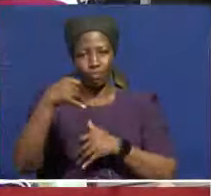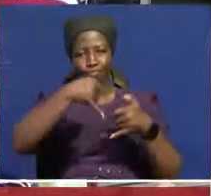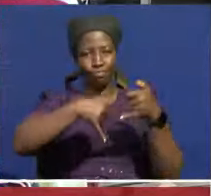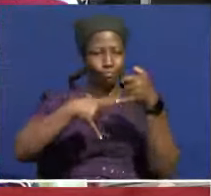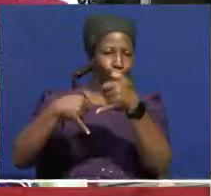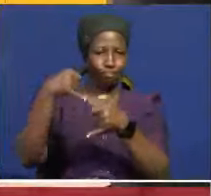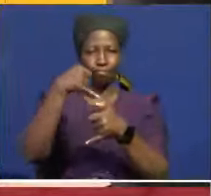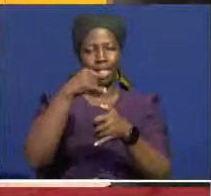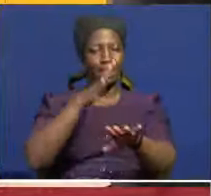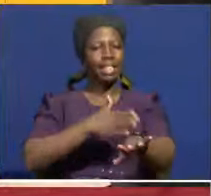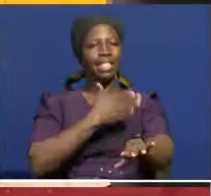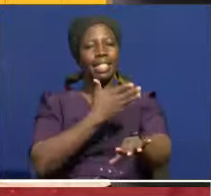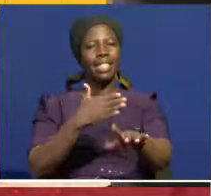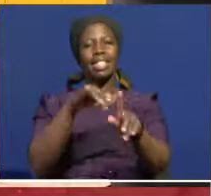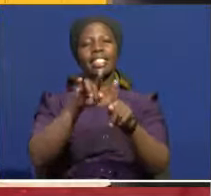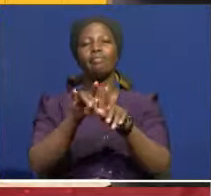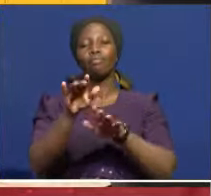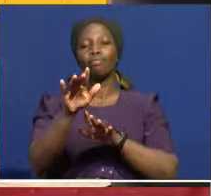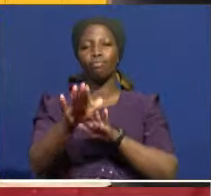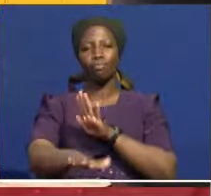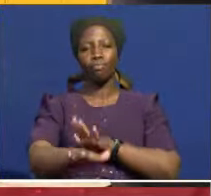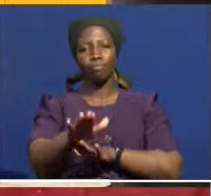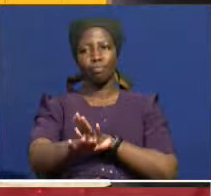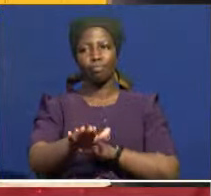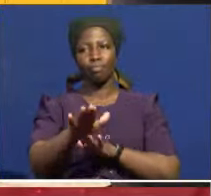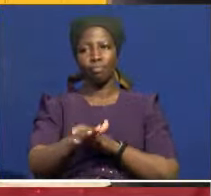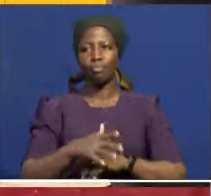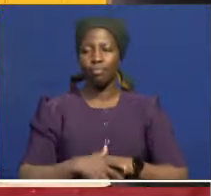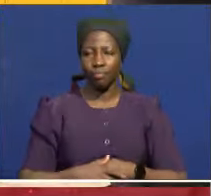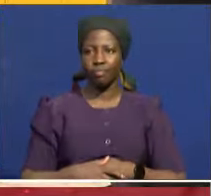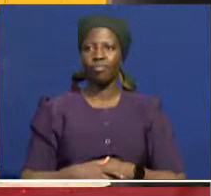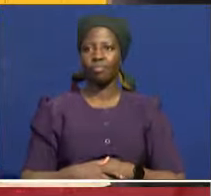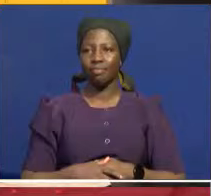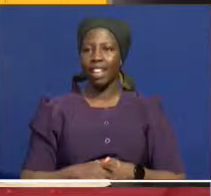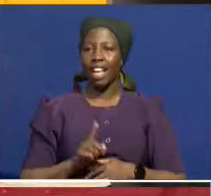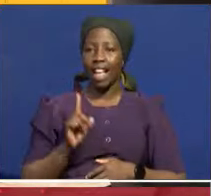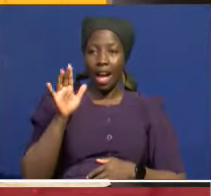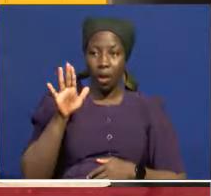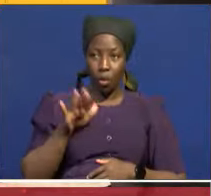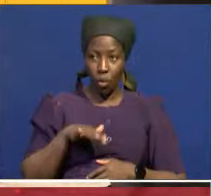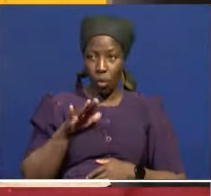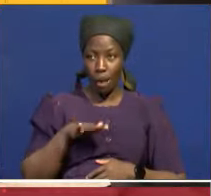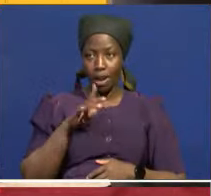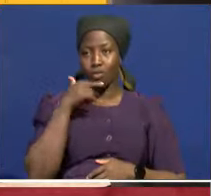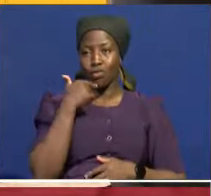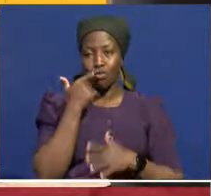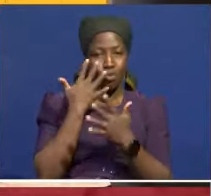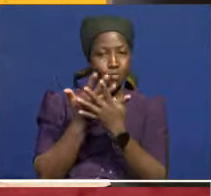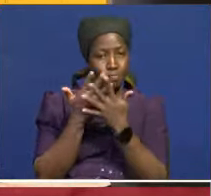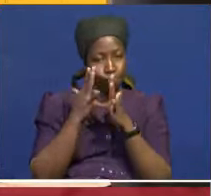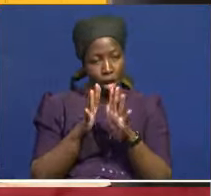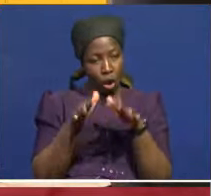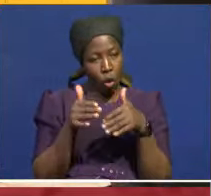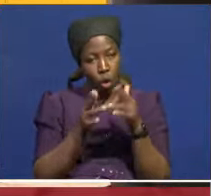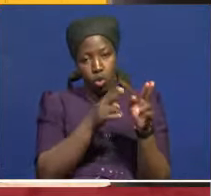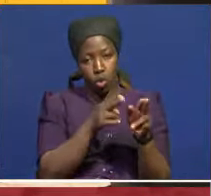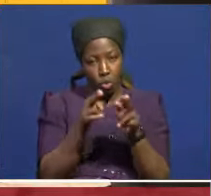pia kushona. Haji ya wanawake, awe mfungwa, awe raia kule